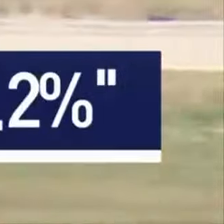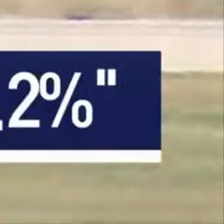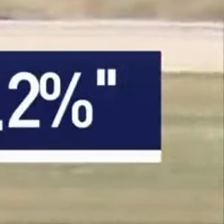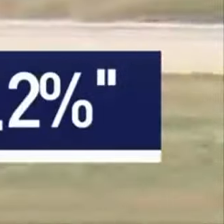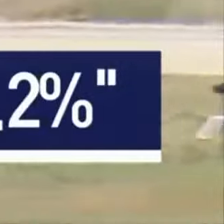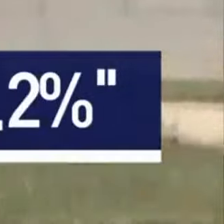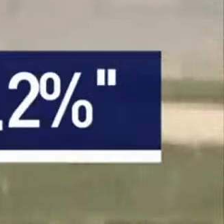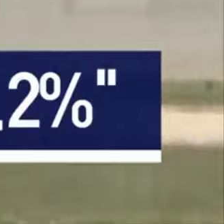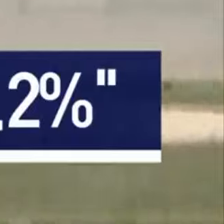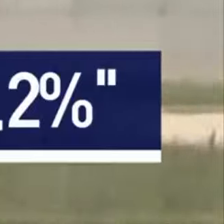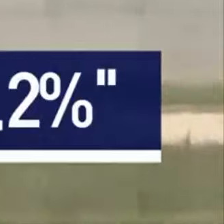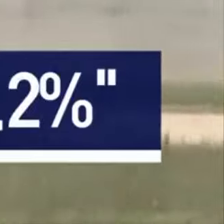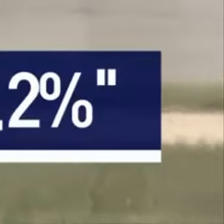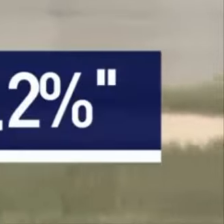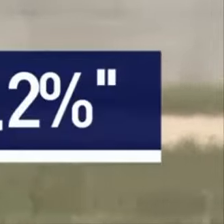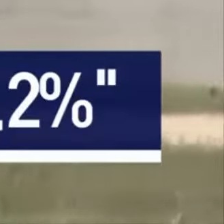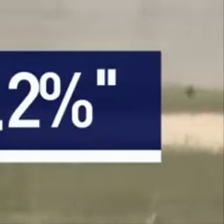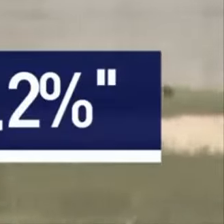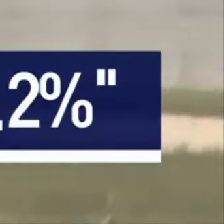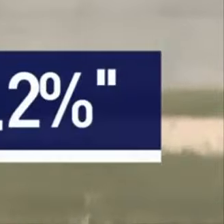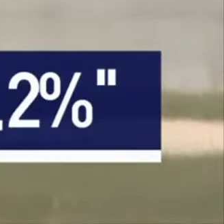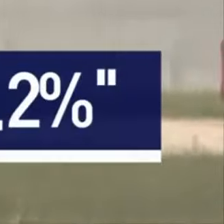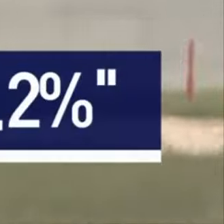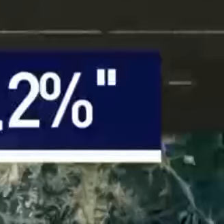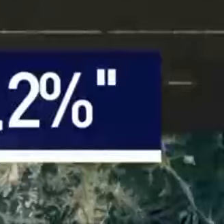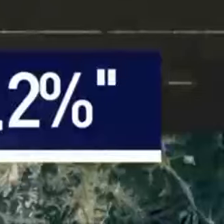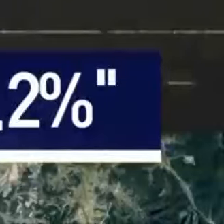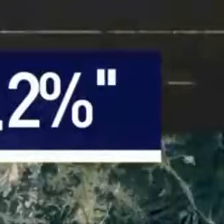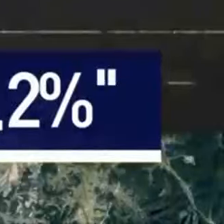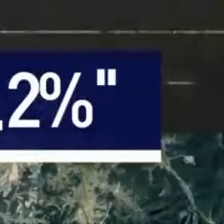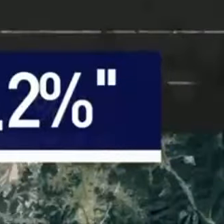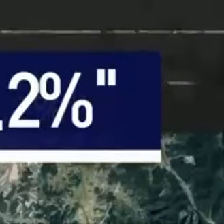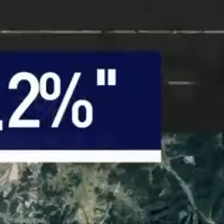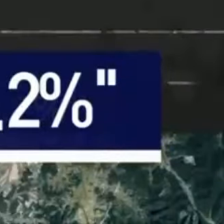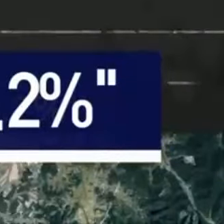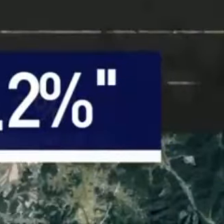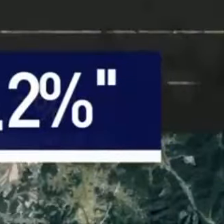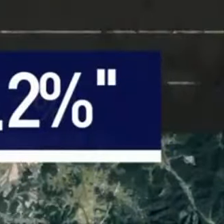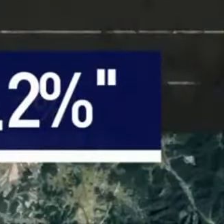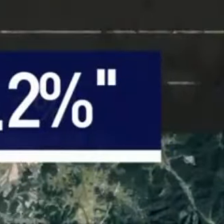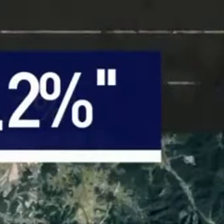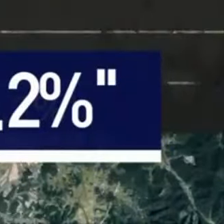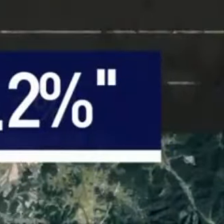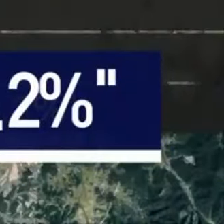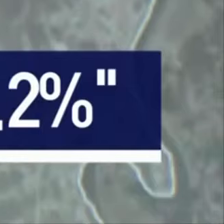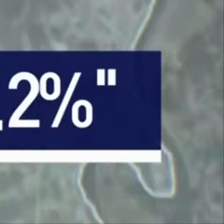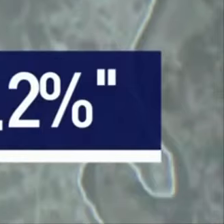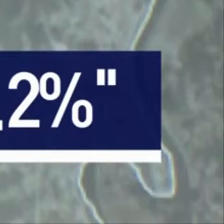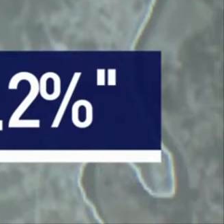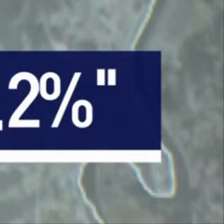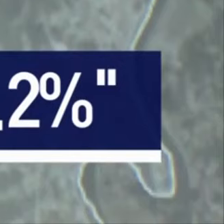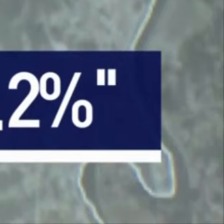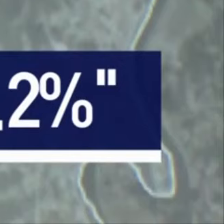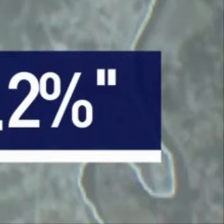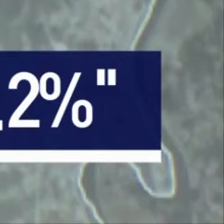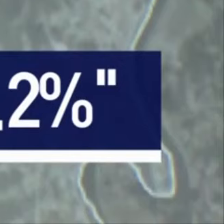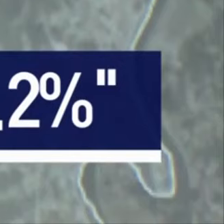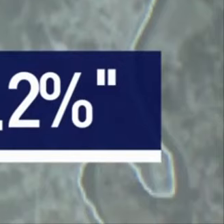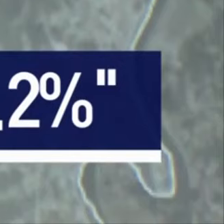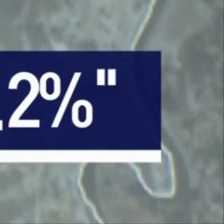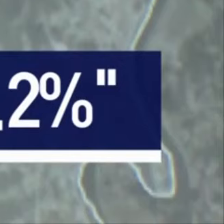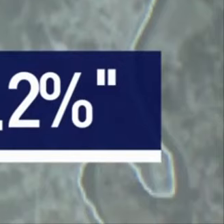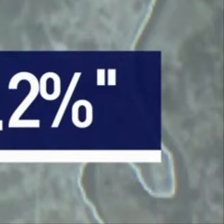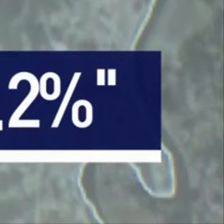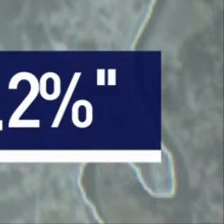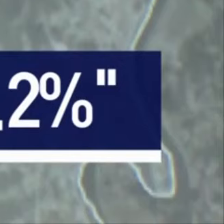공항이 무안공항으로 이전 후 소음 피해 예상 지역은 무안군 중 4.2%로 분석됐습니다. 인구가 많은 무안읍과 삼양읍